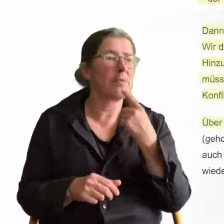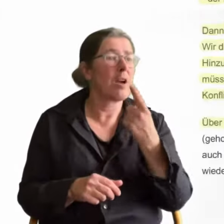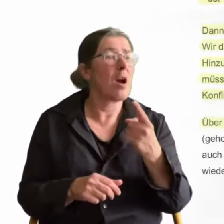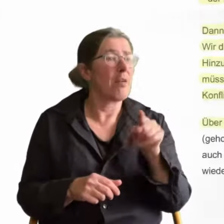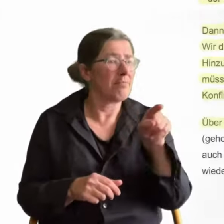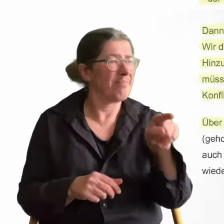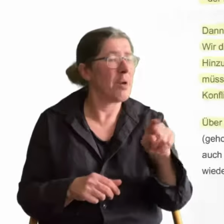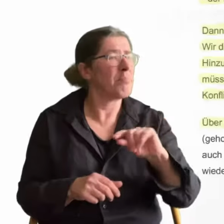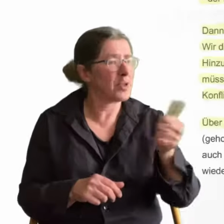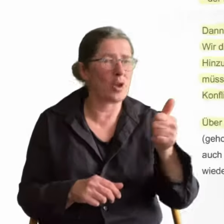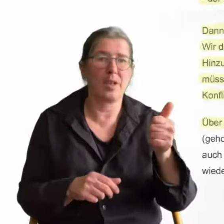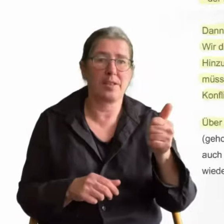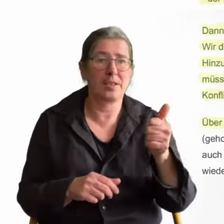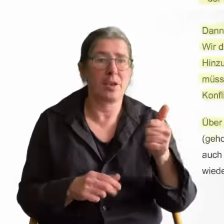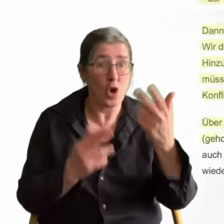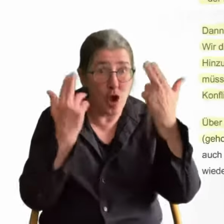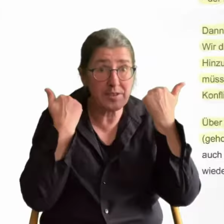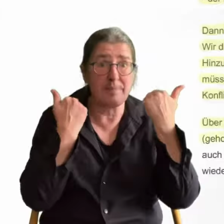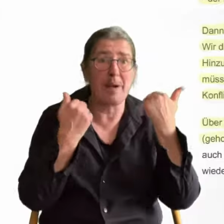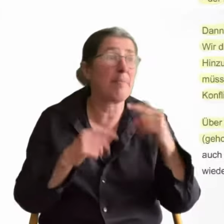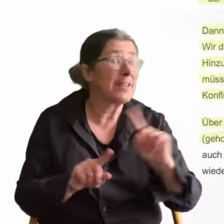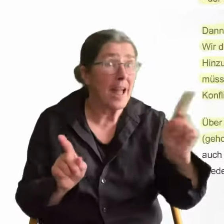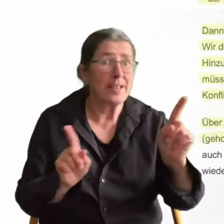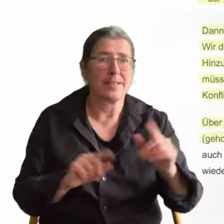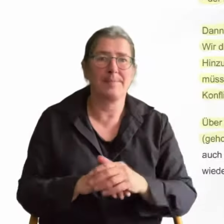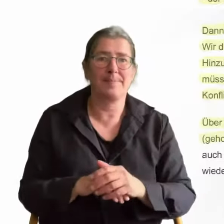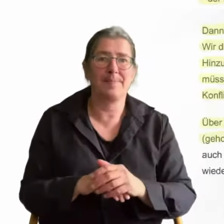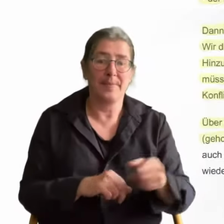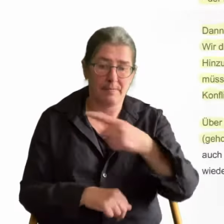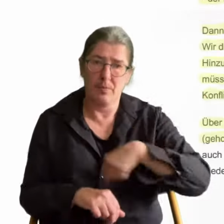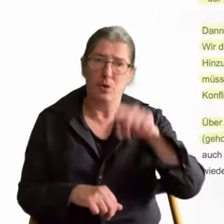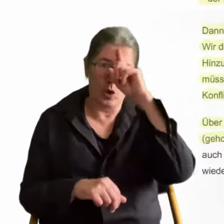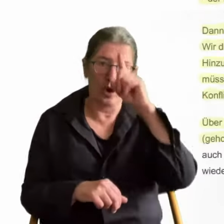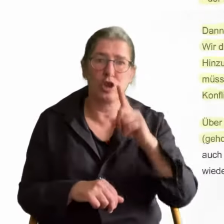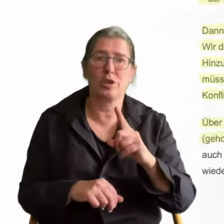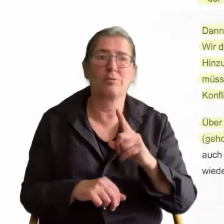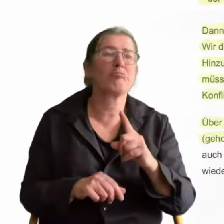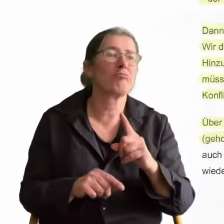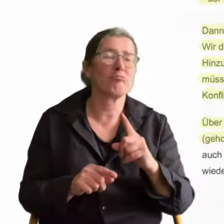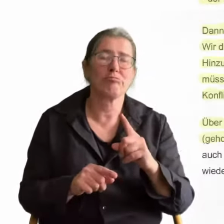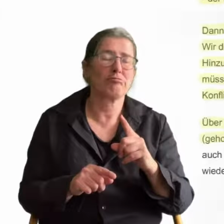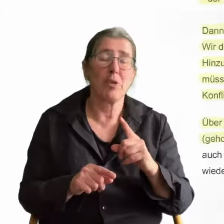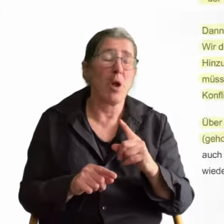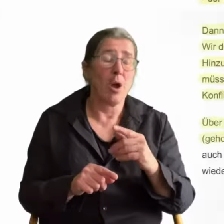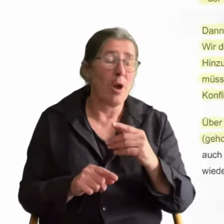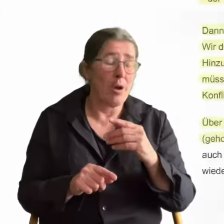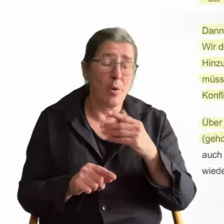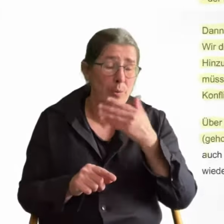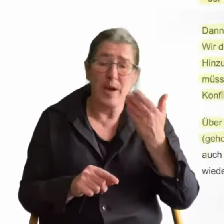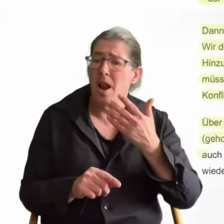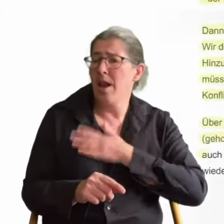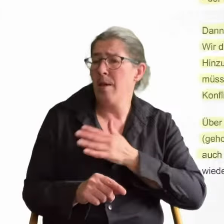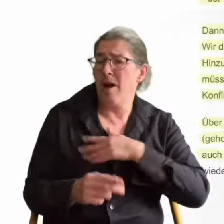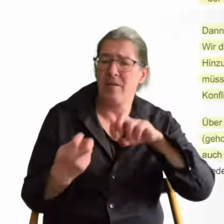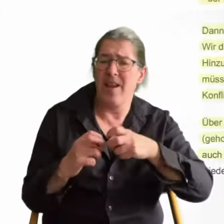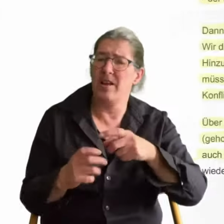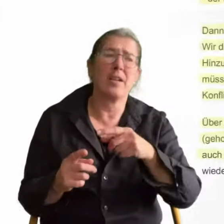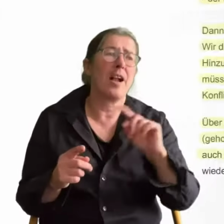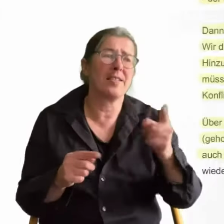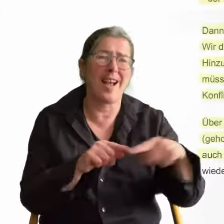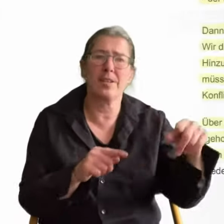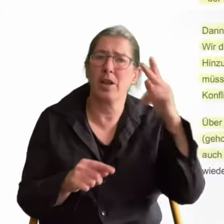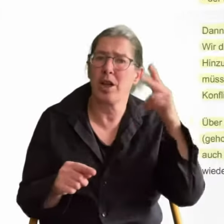besonders obrigkeitshörig also besonders gehorsam sind aber nein wir deutschen sind nicht gehorsam und wir quälen auch nicht lieber als